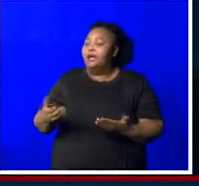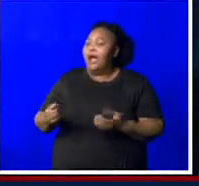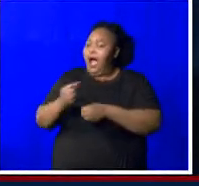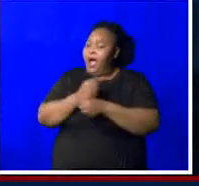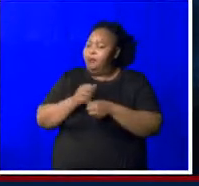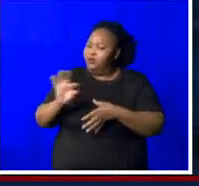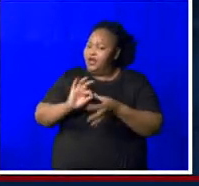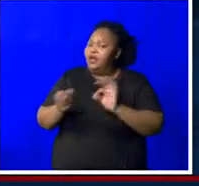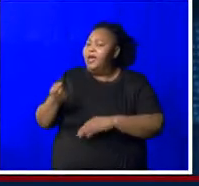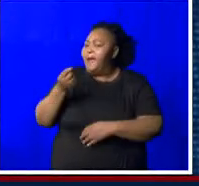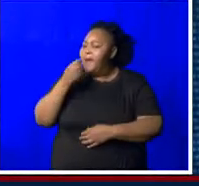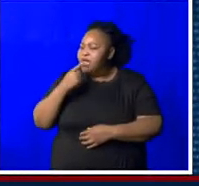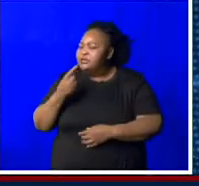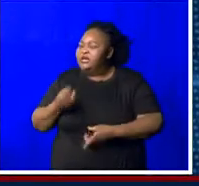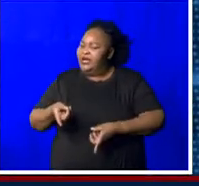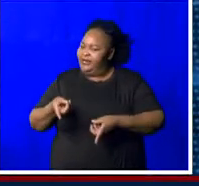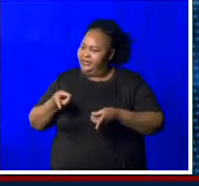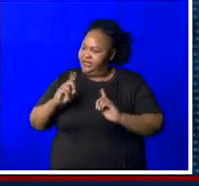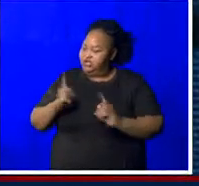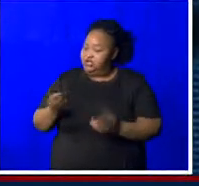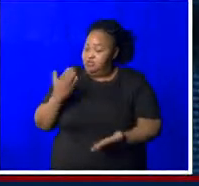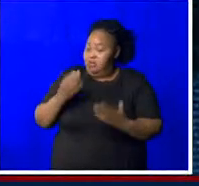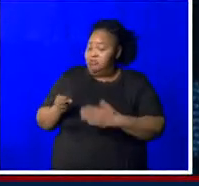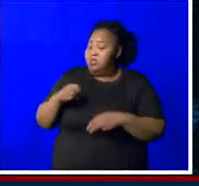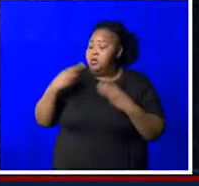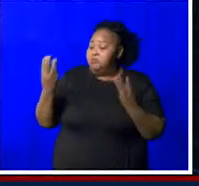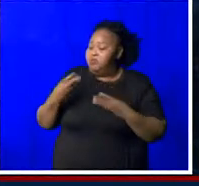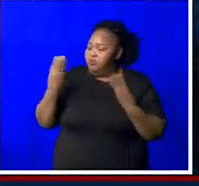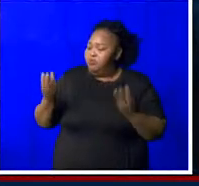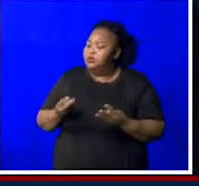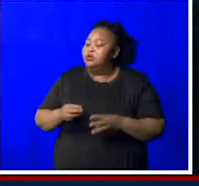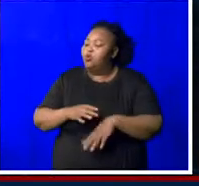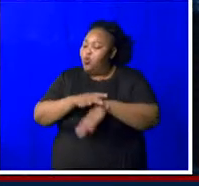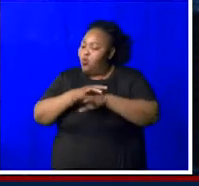libese libasita ngani labo bantfu labo?